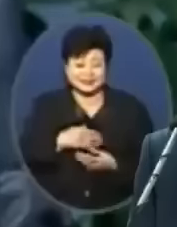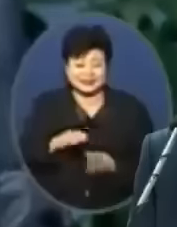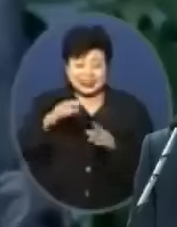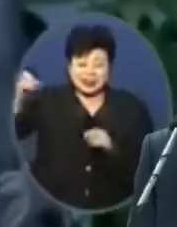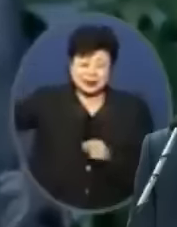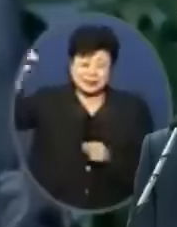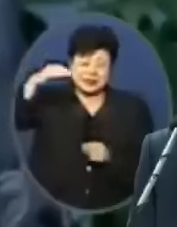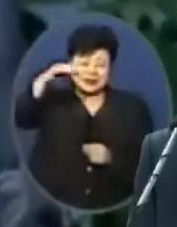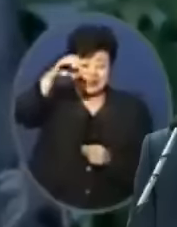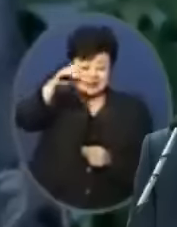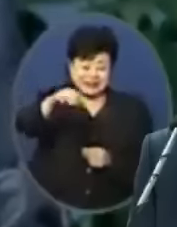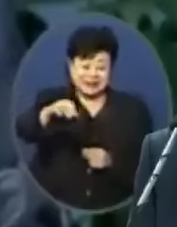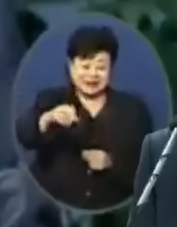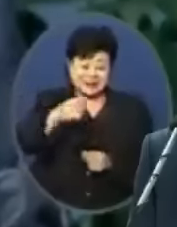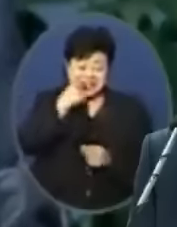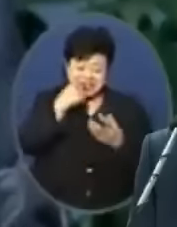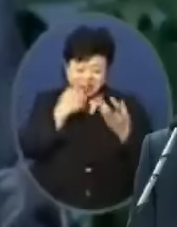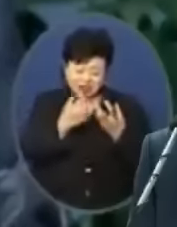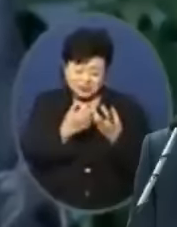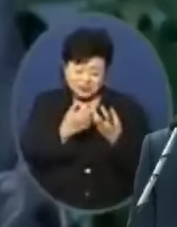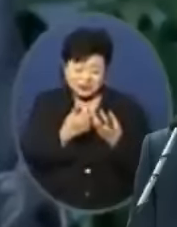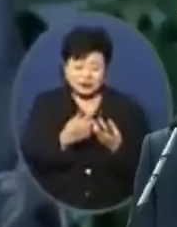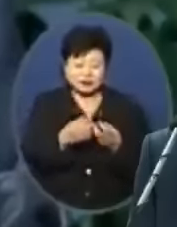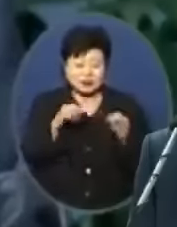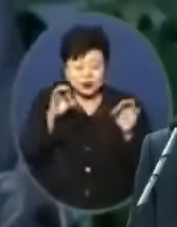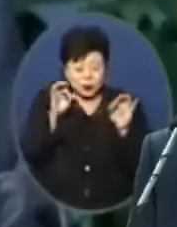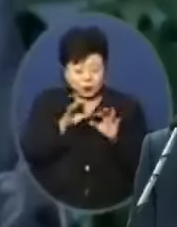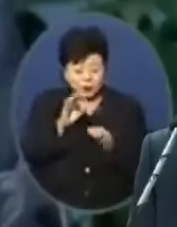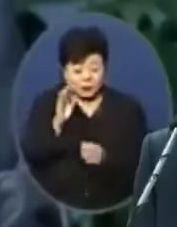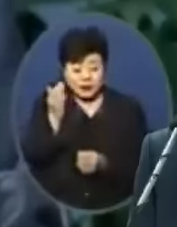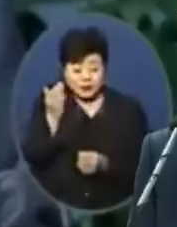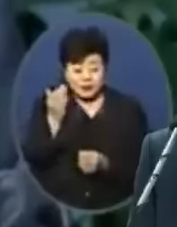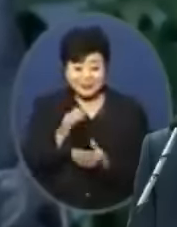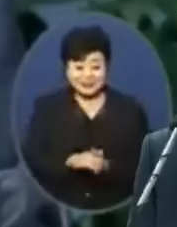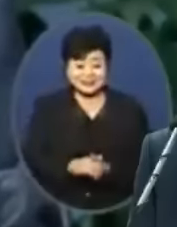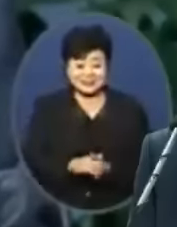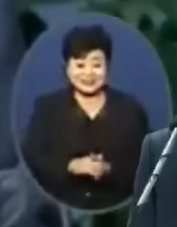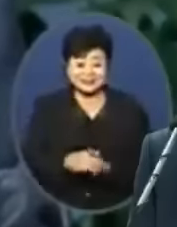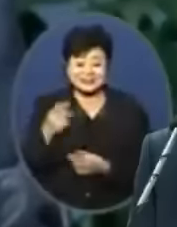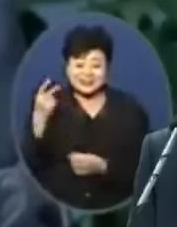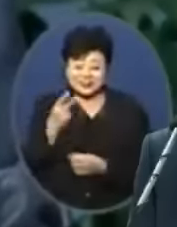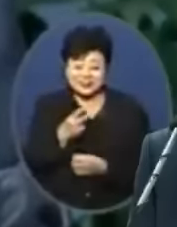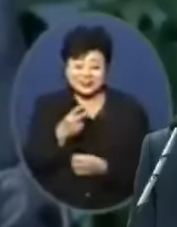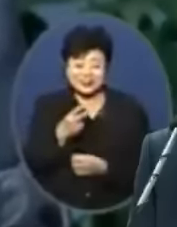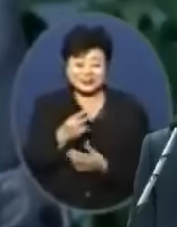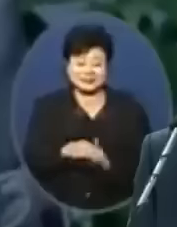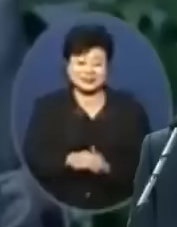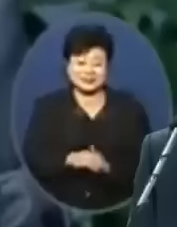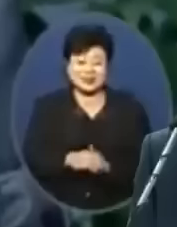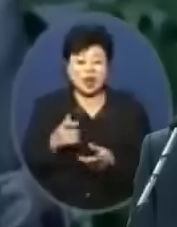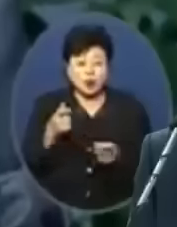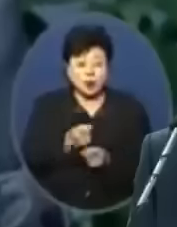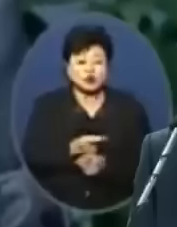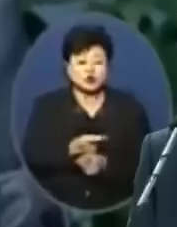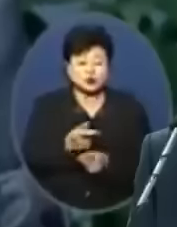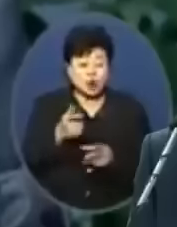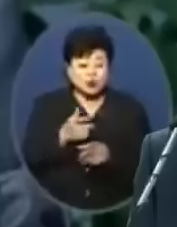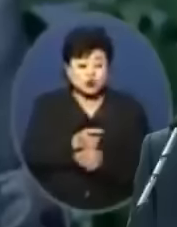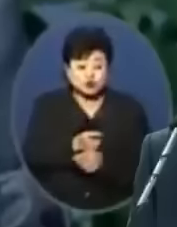태양빛 앞에 사라지는 얼음같이 사라져버리고 마는 것입니다. 그리고 원수가